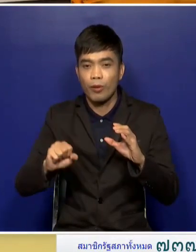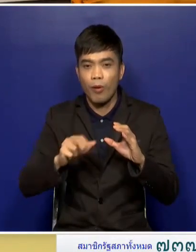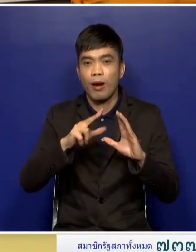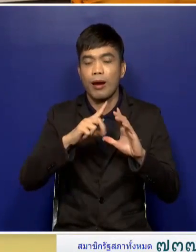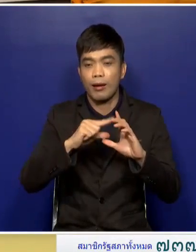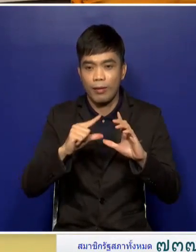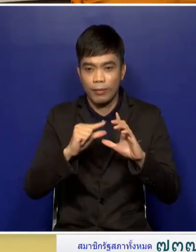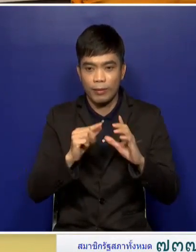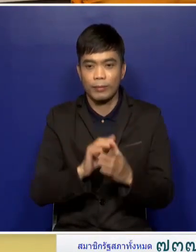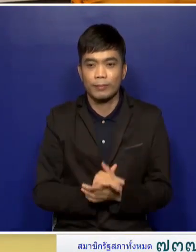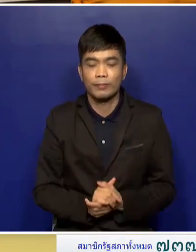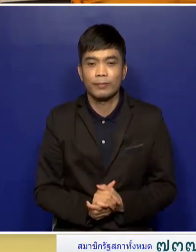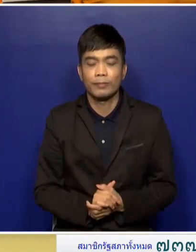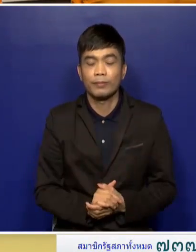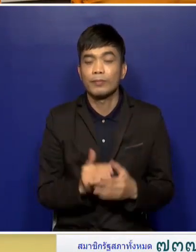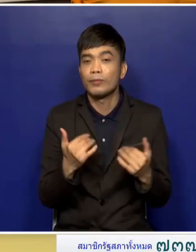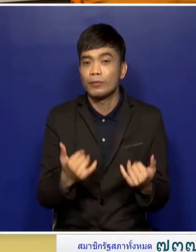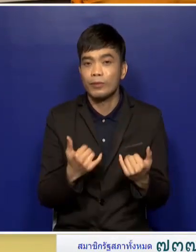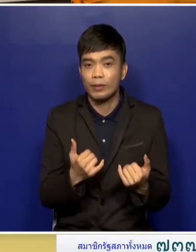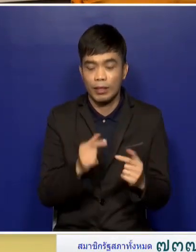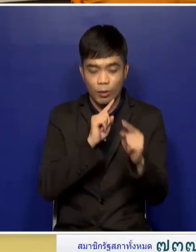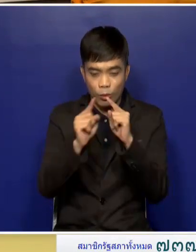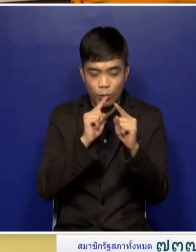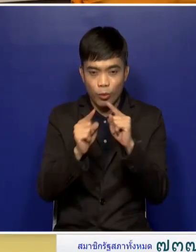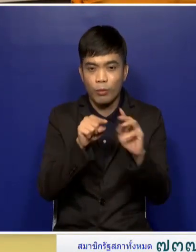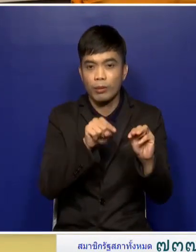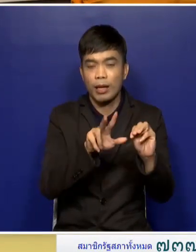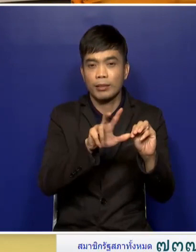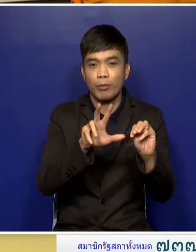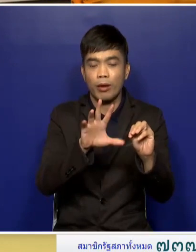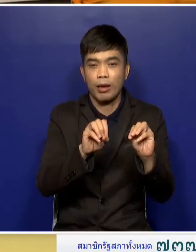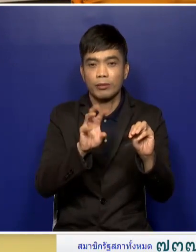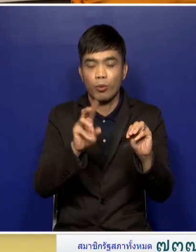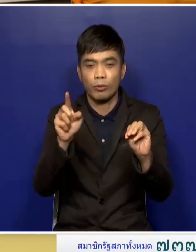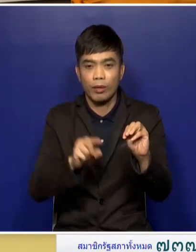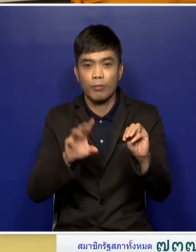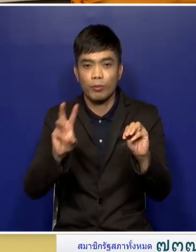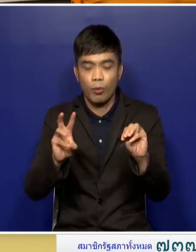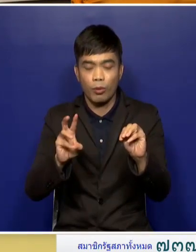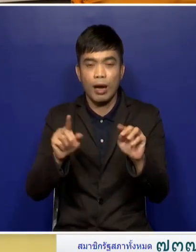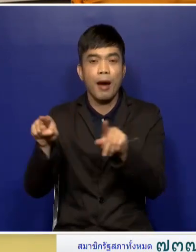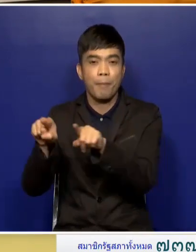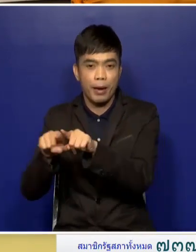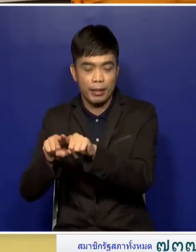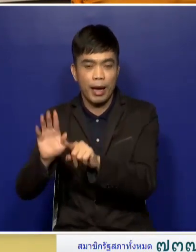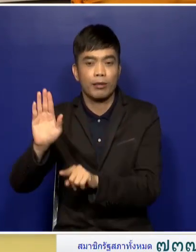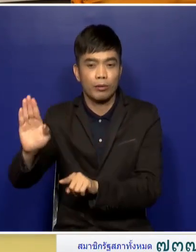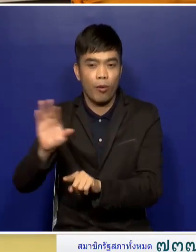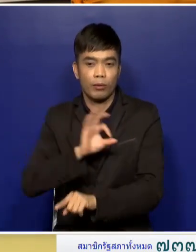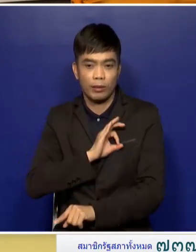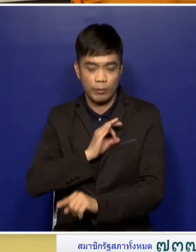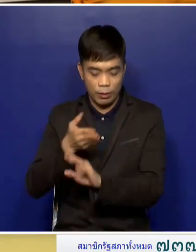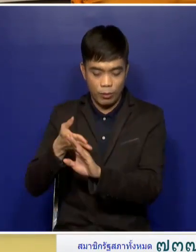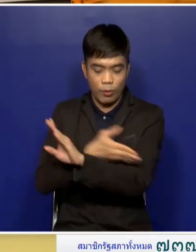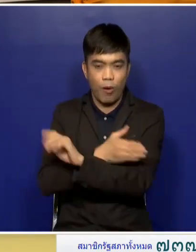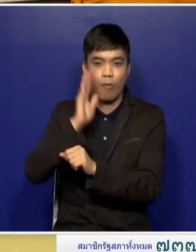ปลายตินะครับ ในมาตาที่ 256 ทับ 6 ในข้อความแบเดวกัทท่านสุพิษารได้พี่ปลายไปเมื่สัครู่นี้นะครับ